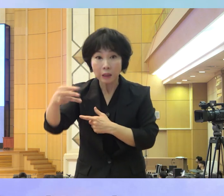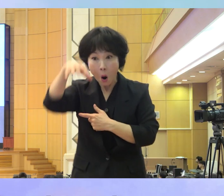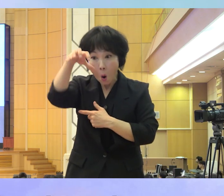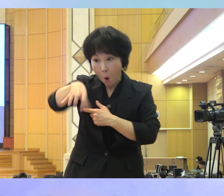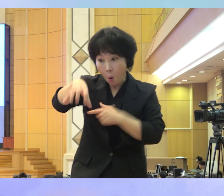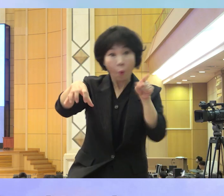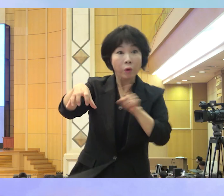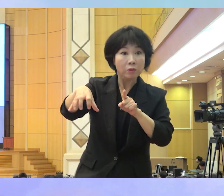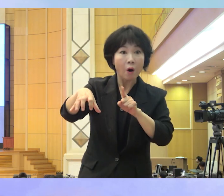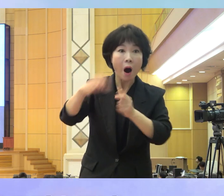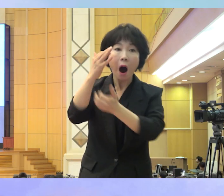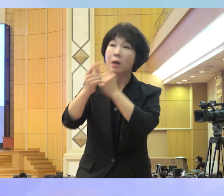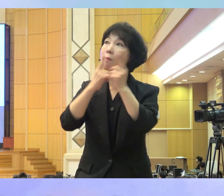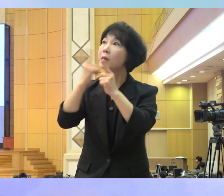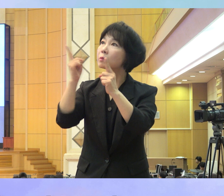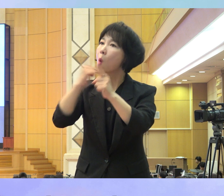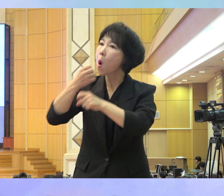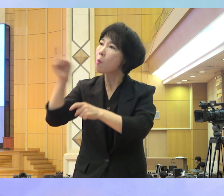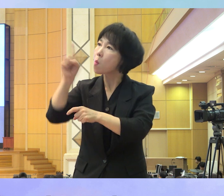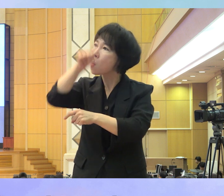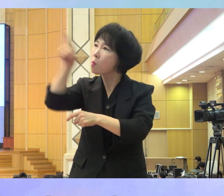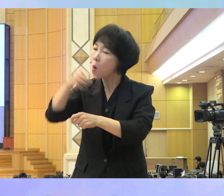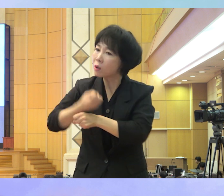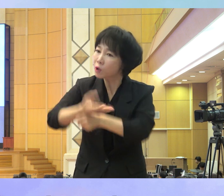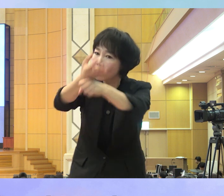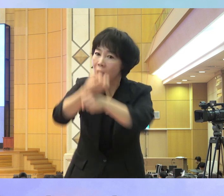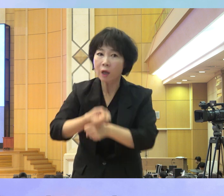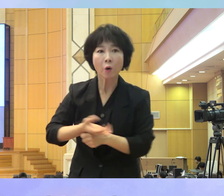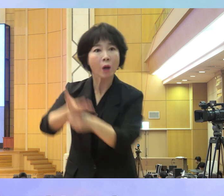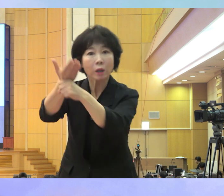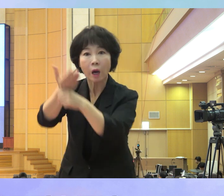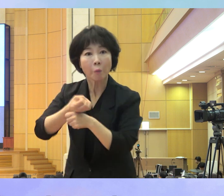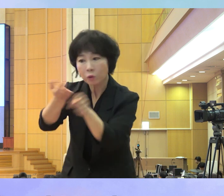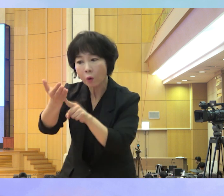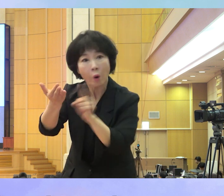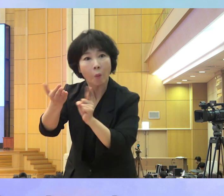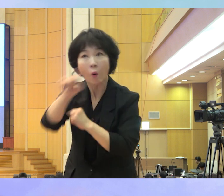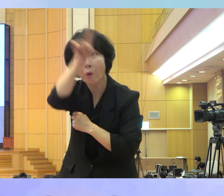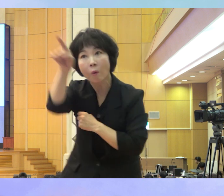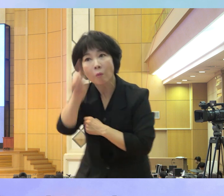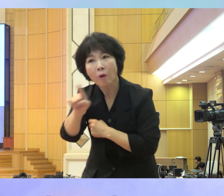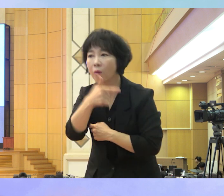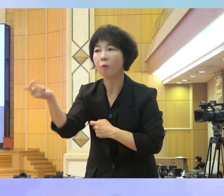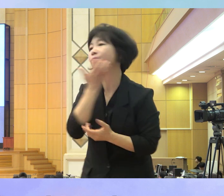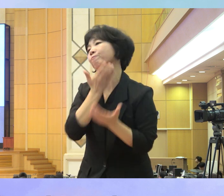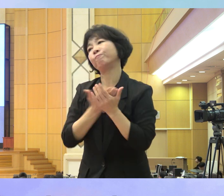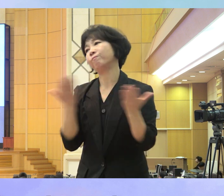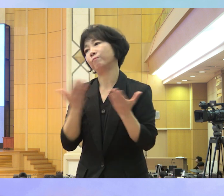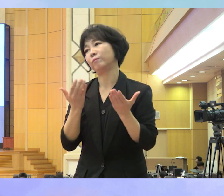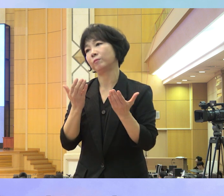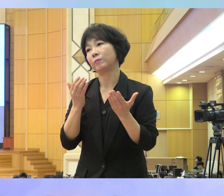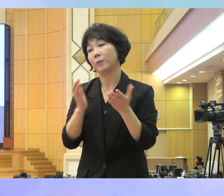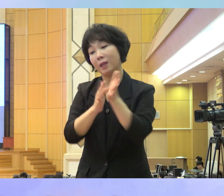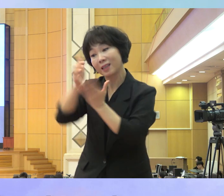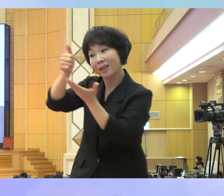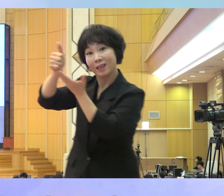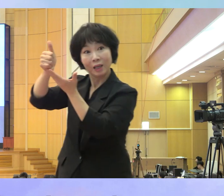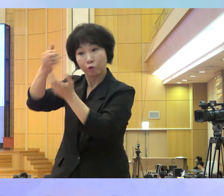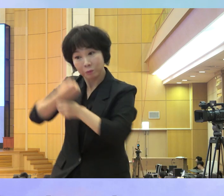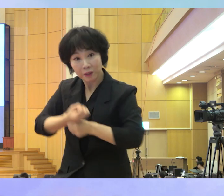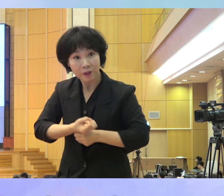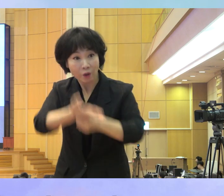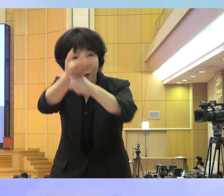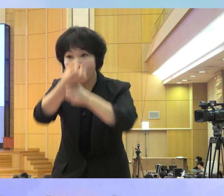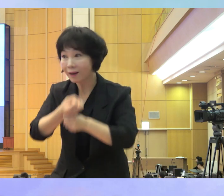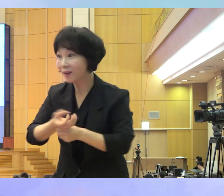말씀을 전해줬지만 정말 하나님 말씀, 예수님이 전할